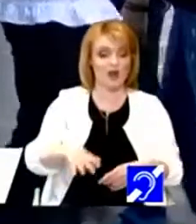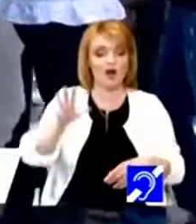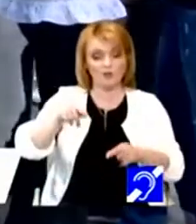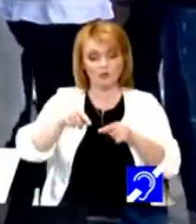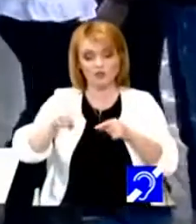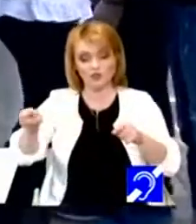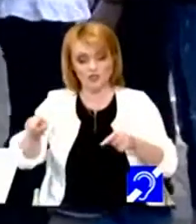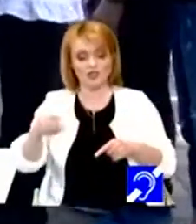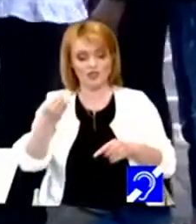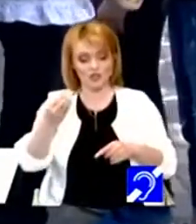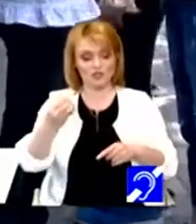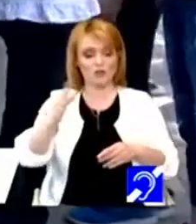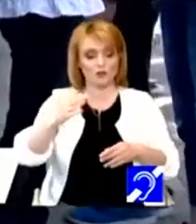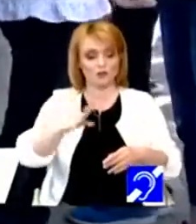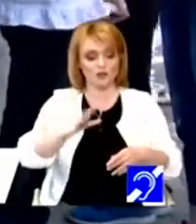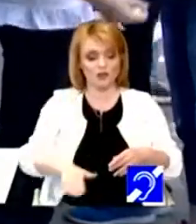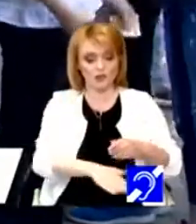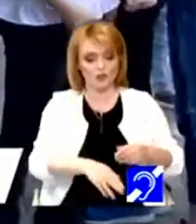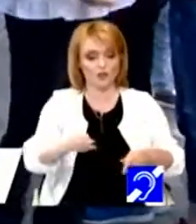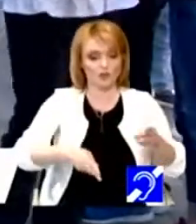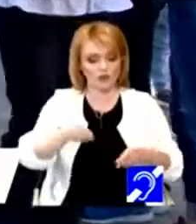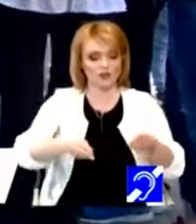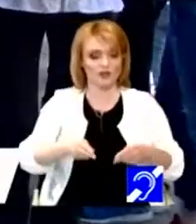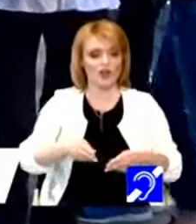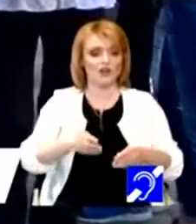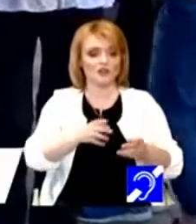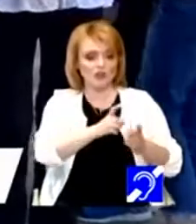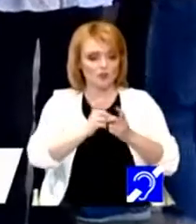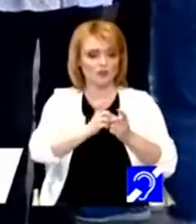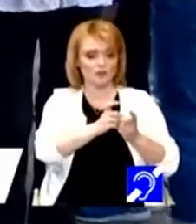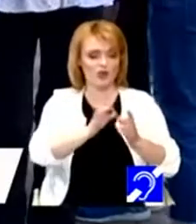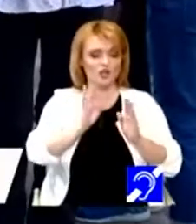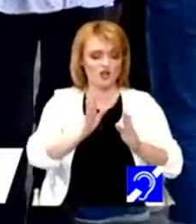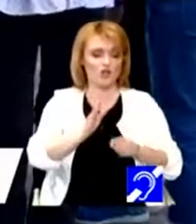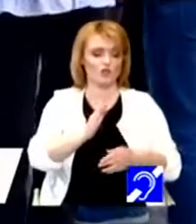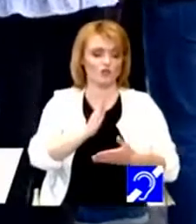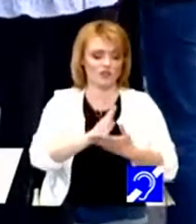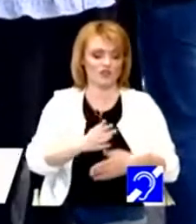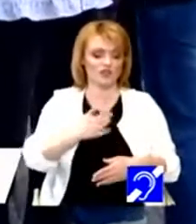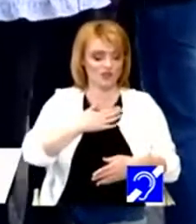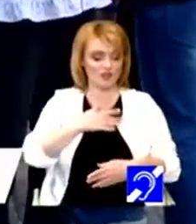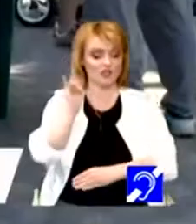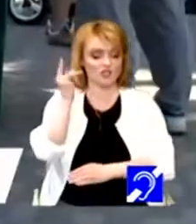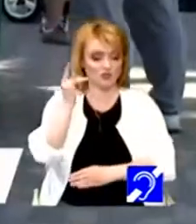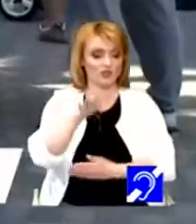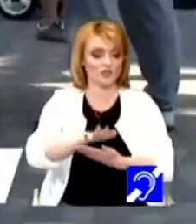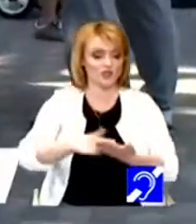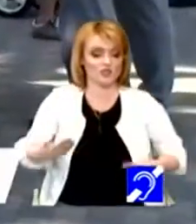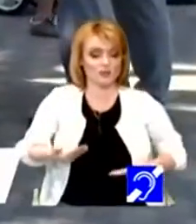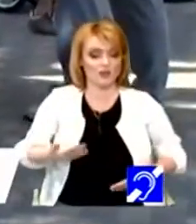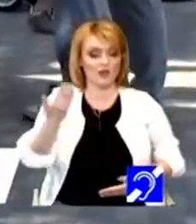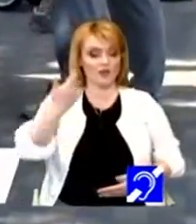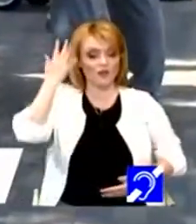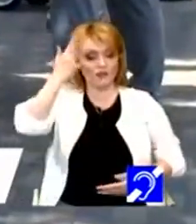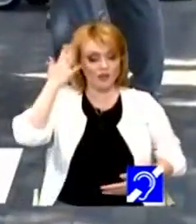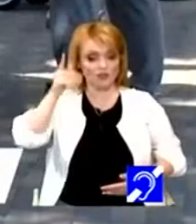acum am început cu picioarele. Dar, din păcate, ne luptăm așa cum este, e copilul nostru și mergem înainte. Visul lui